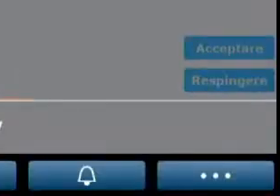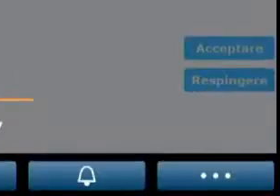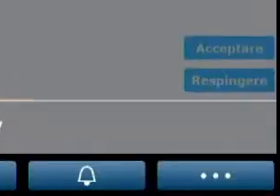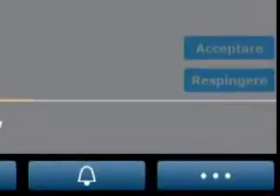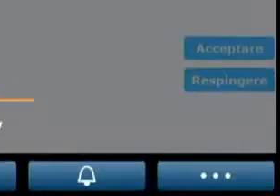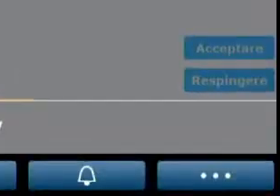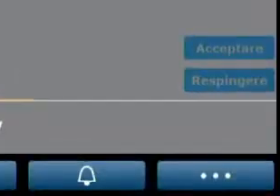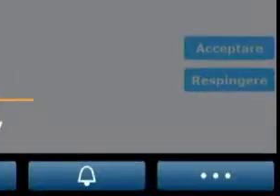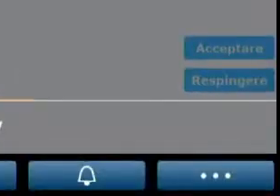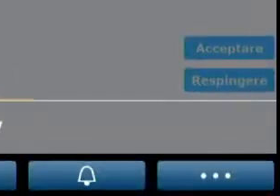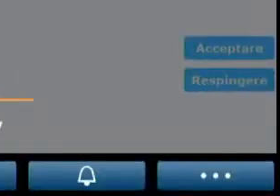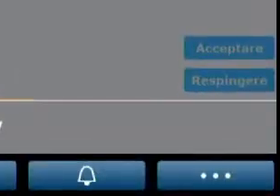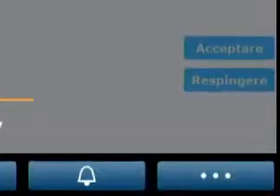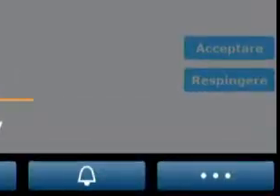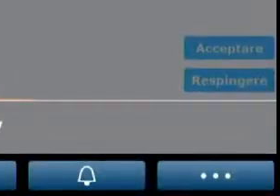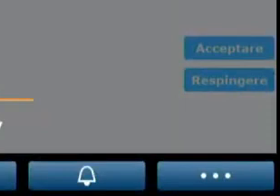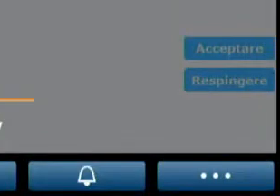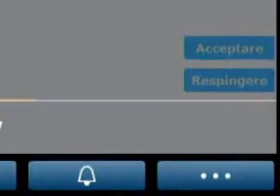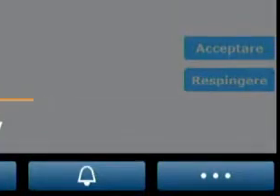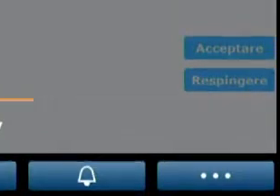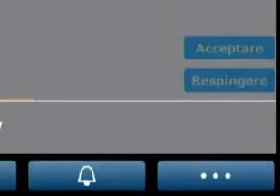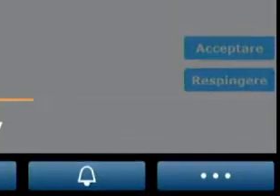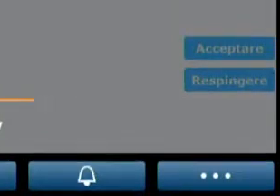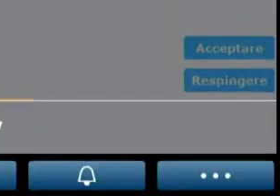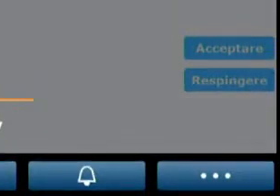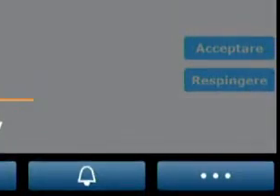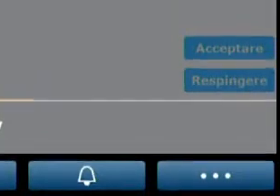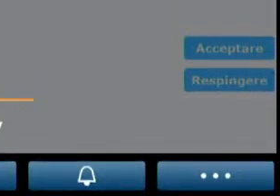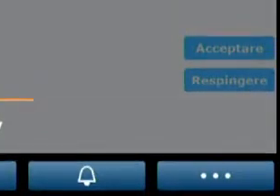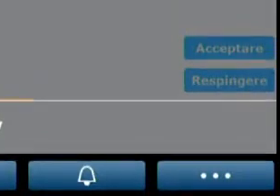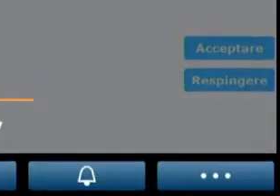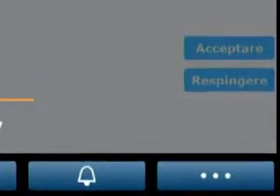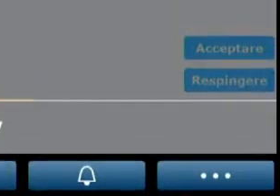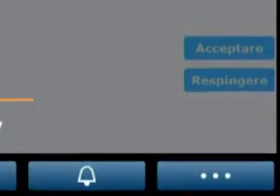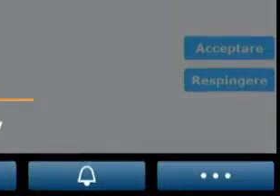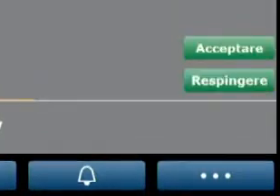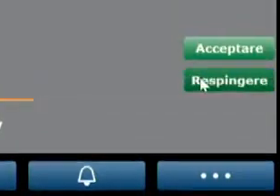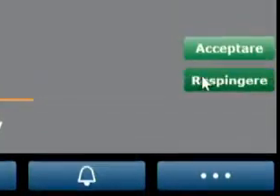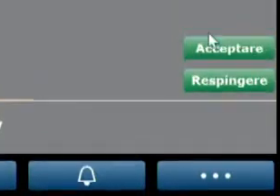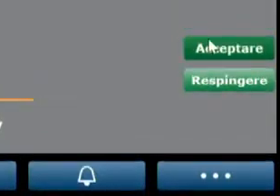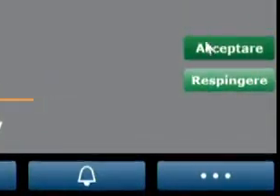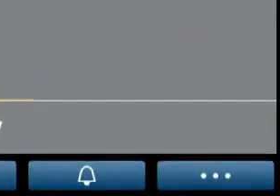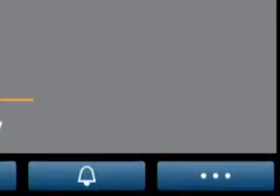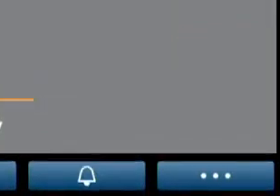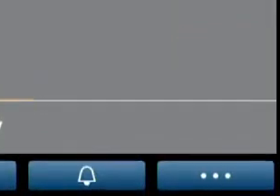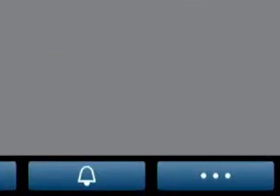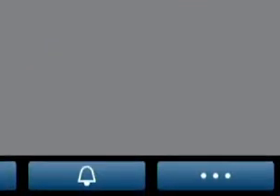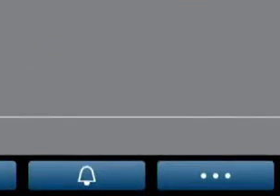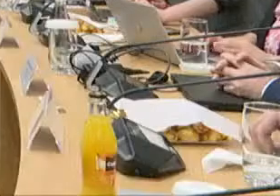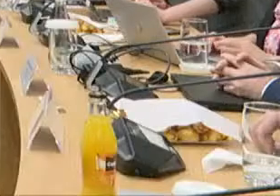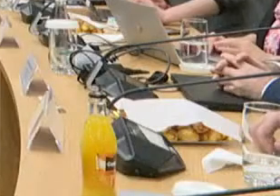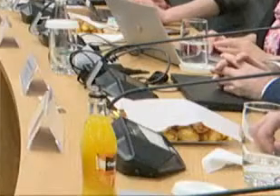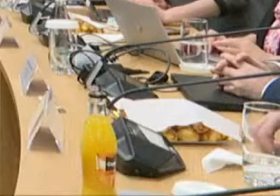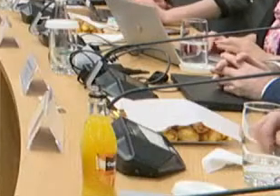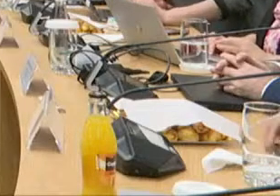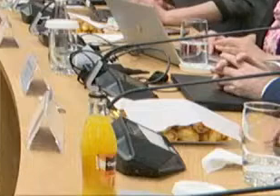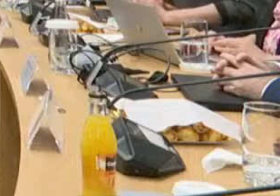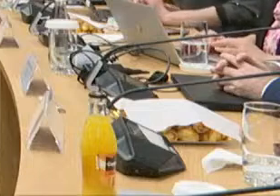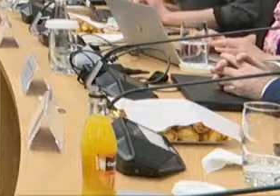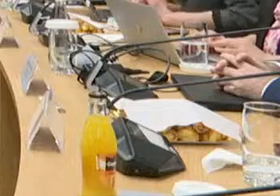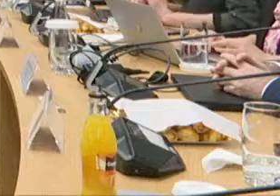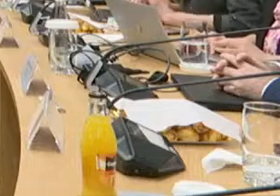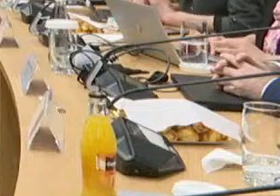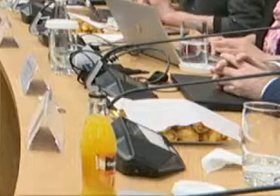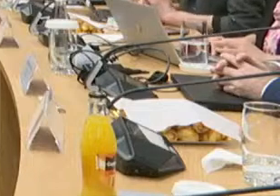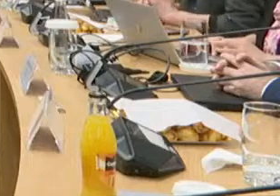cu 23 de voturi procesul verbal a fost aprobat dau cuvântul președintelui de